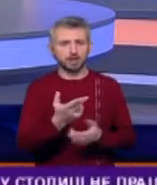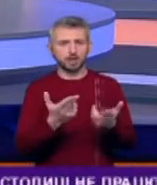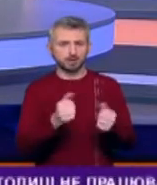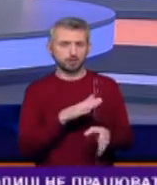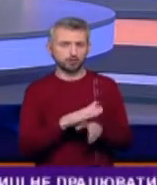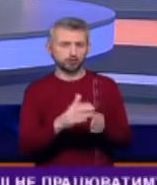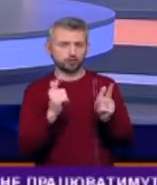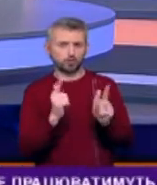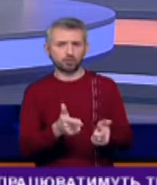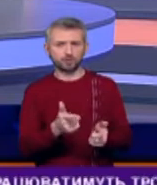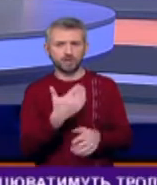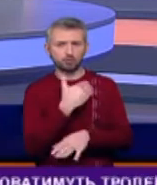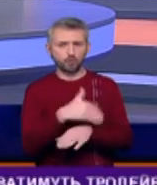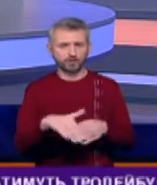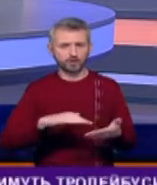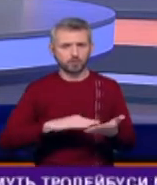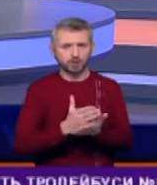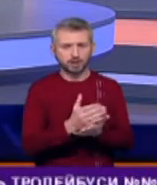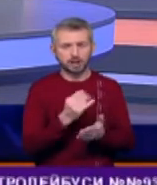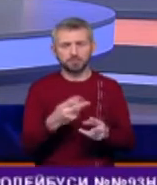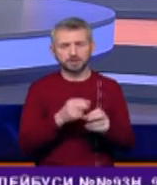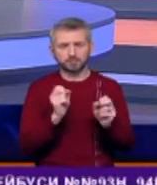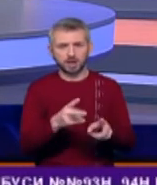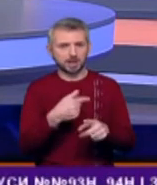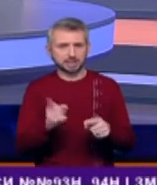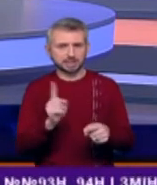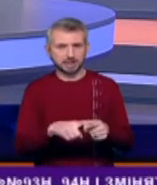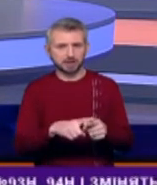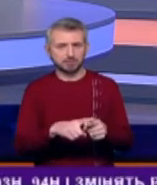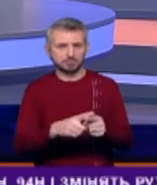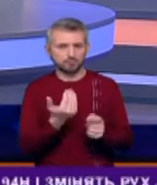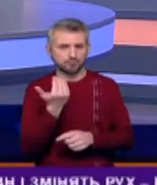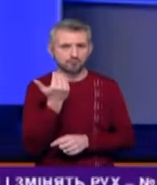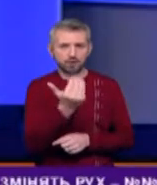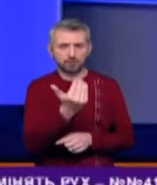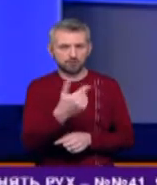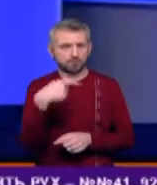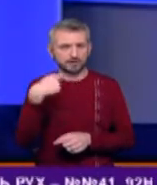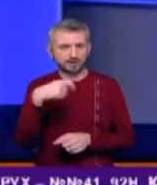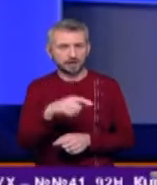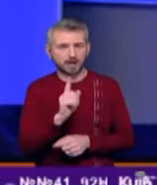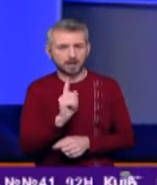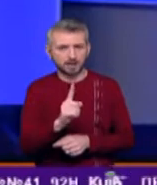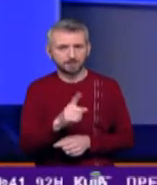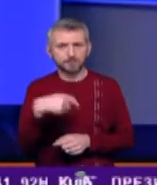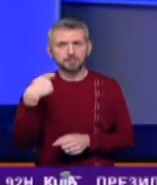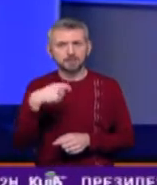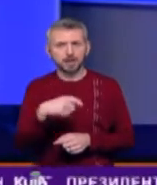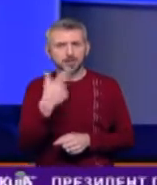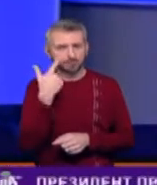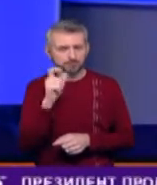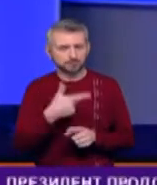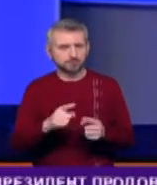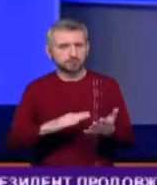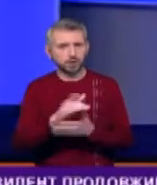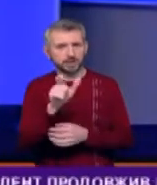абсолютно погоджуюсь. Зовнішня політика і безпека – це прерогативи президента, але президент, як правило, це